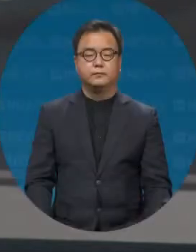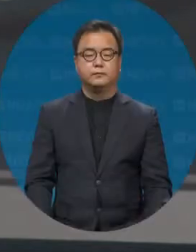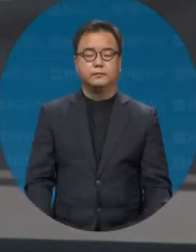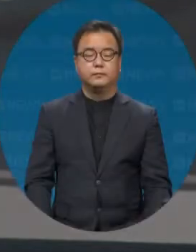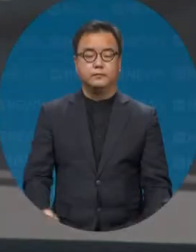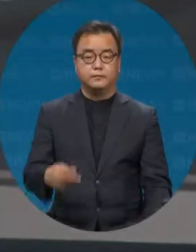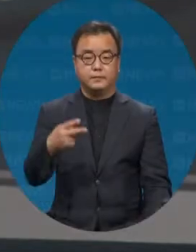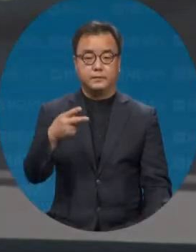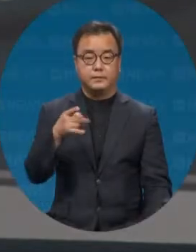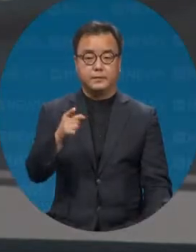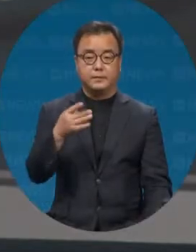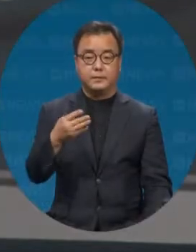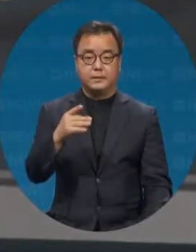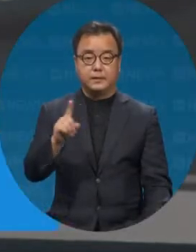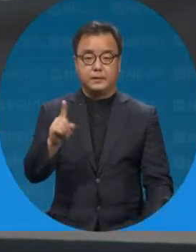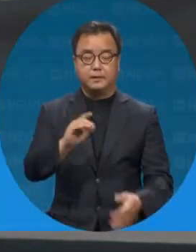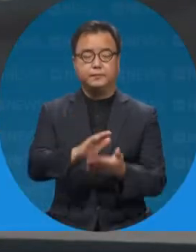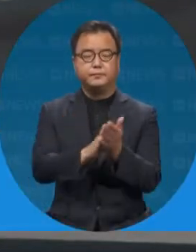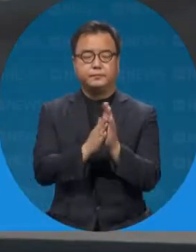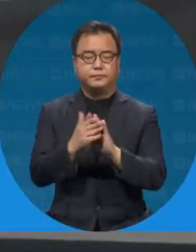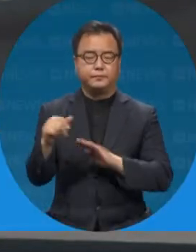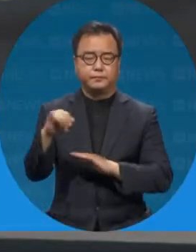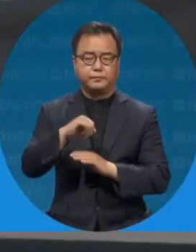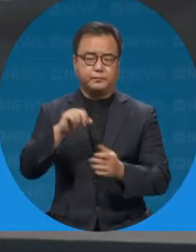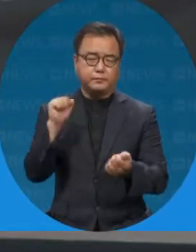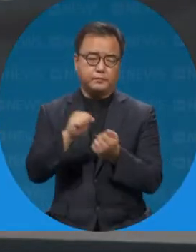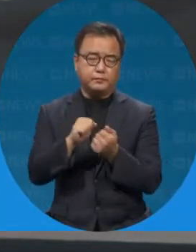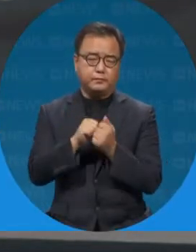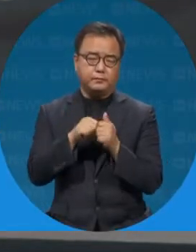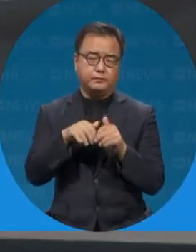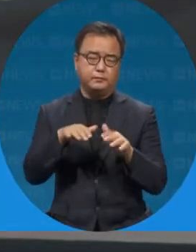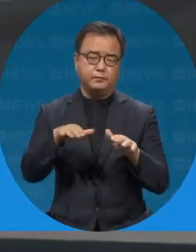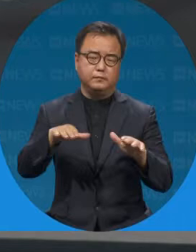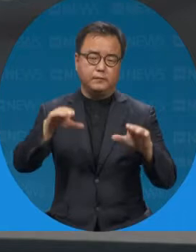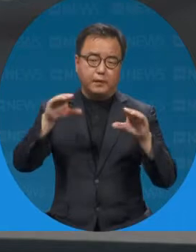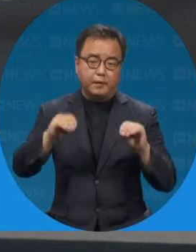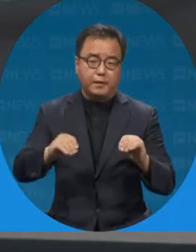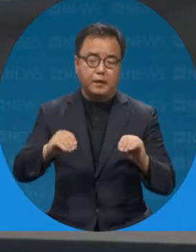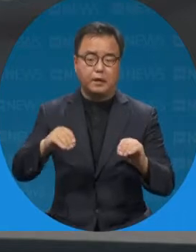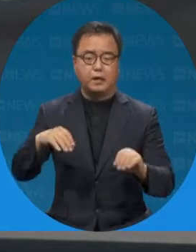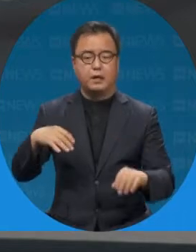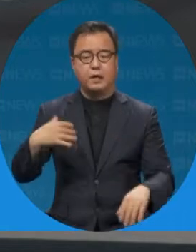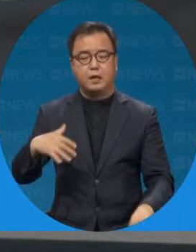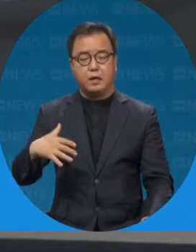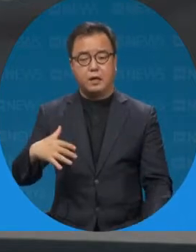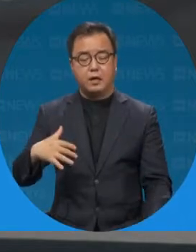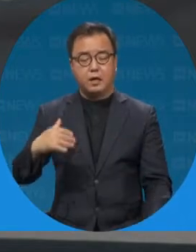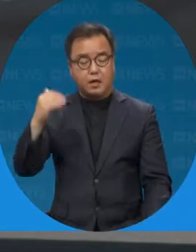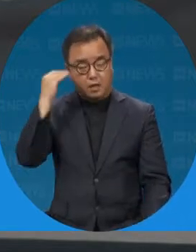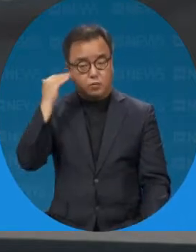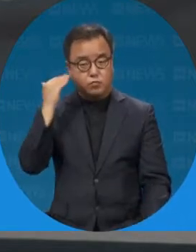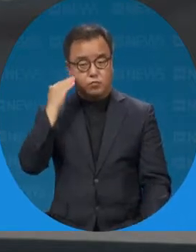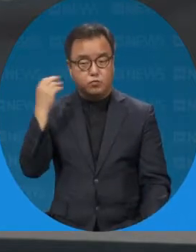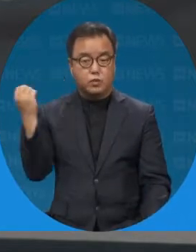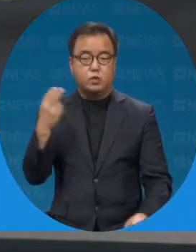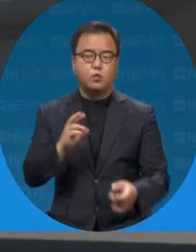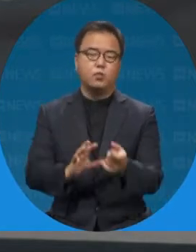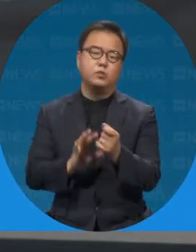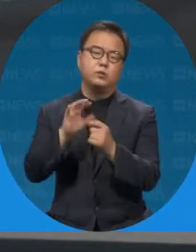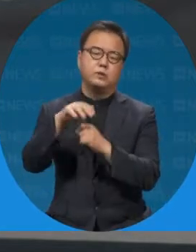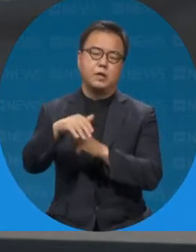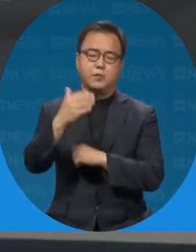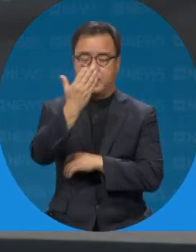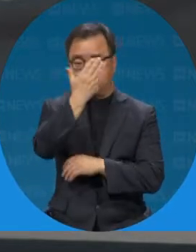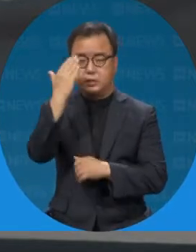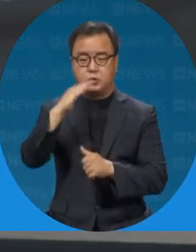네, 델타 변이로 인한 코로나 확산이 좀처럼 진정되지 않으면서 국내를 비롯해서 전 세계적으로 청소년들의 백신